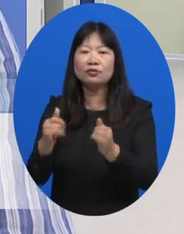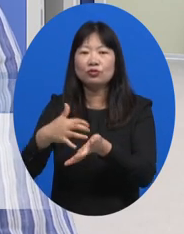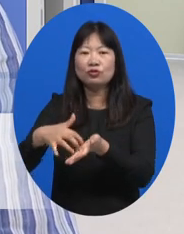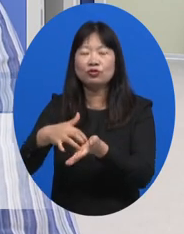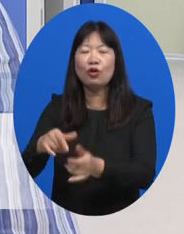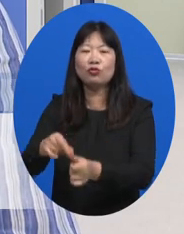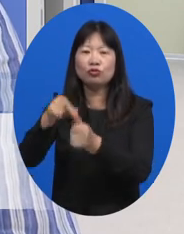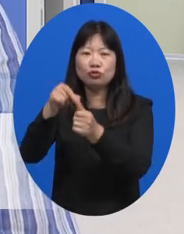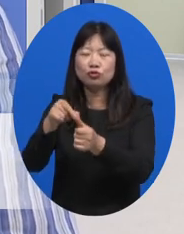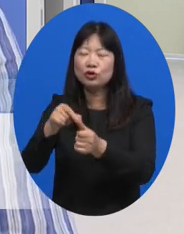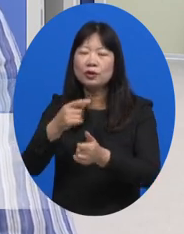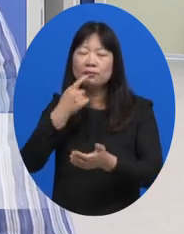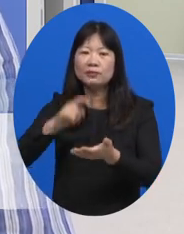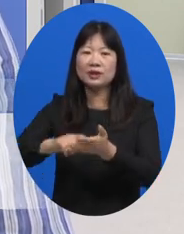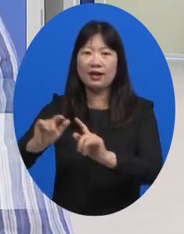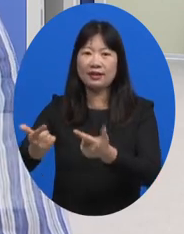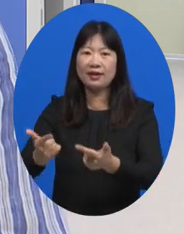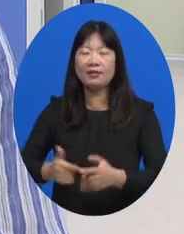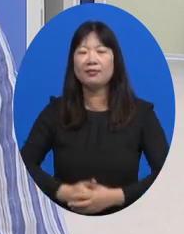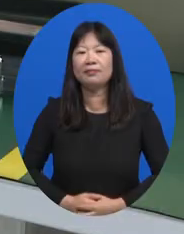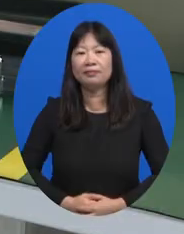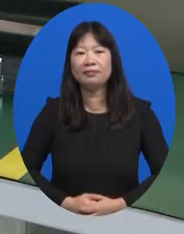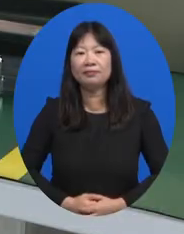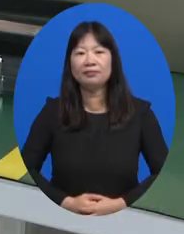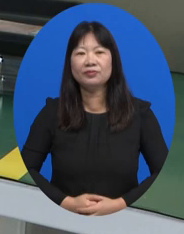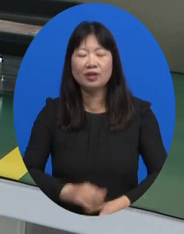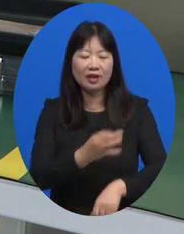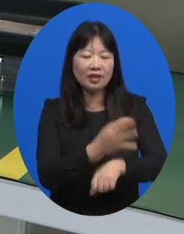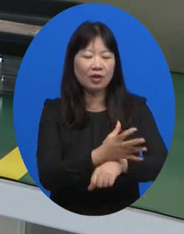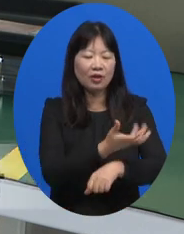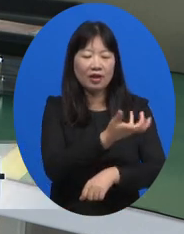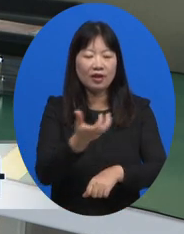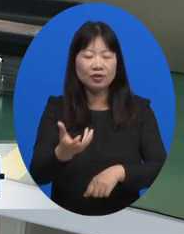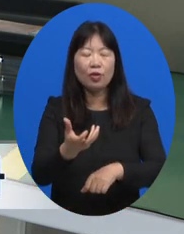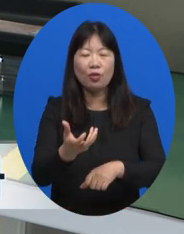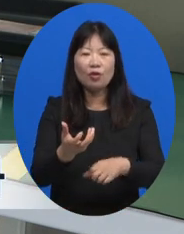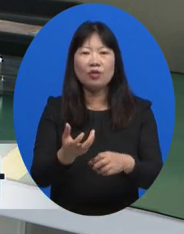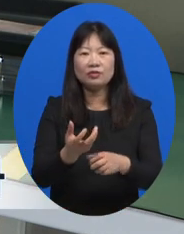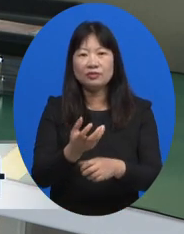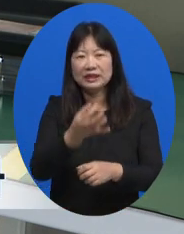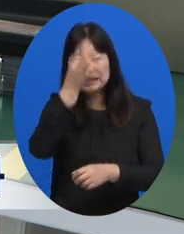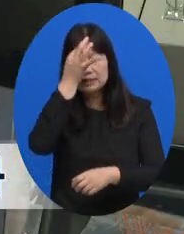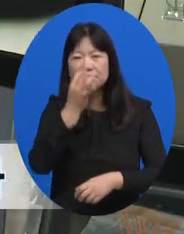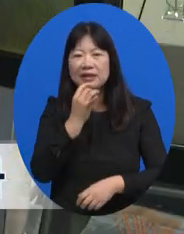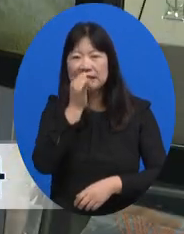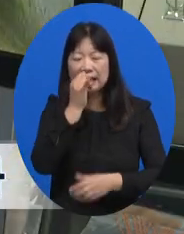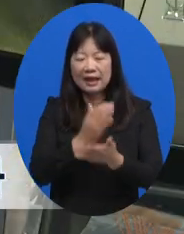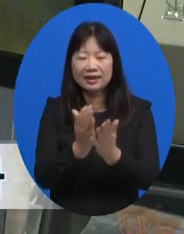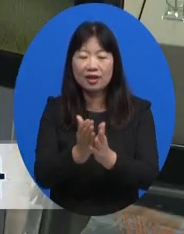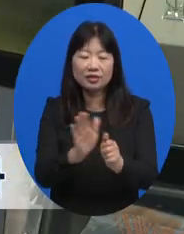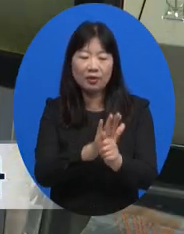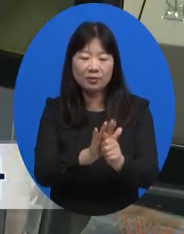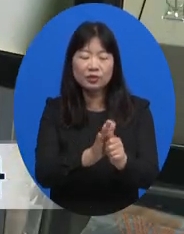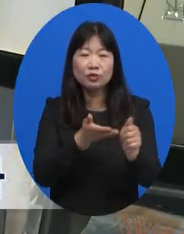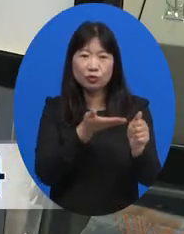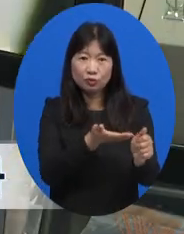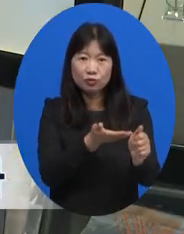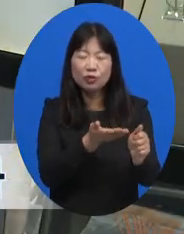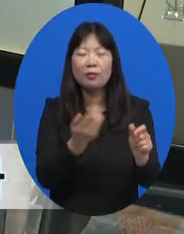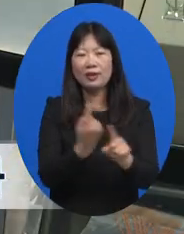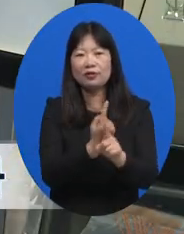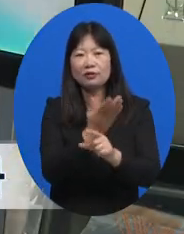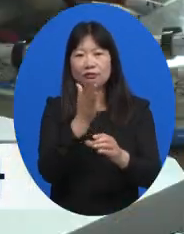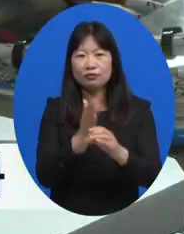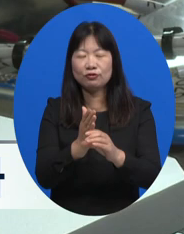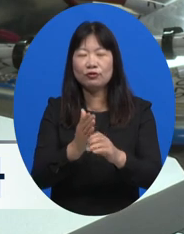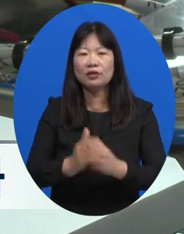부분들이 따라가기가 굉장히 힘이 듭니다. 단순히 이동수단의 역할만 하던 차가 다양한 서비스를 제공하는 쪽으로 변하고